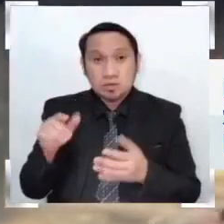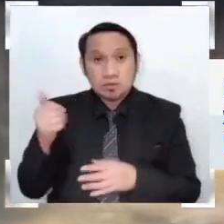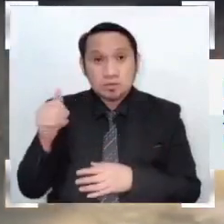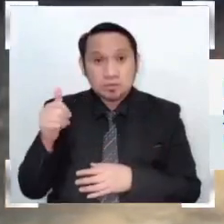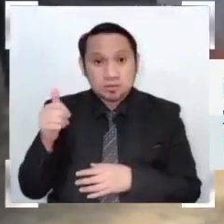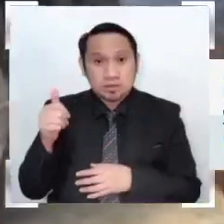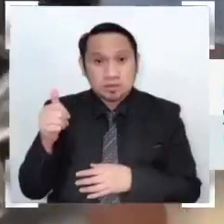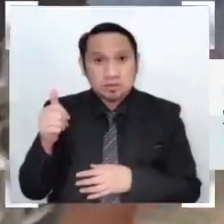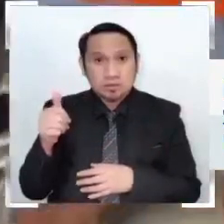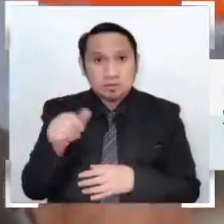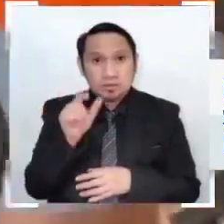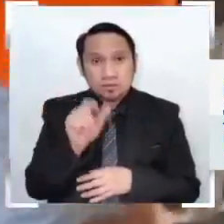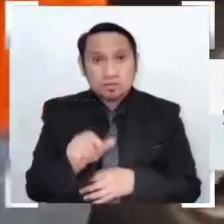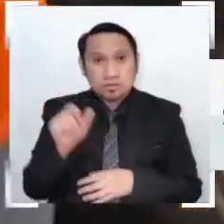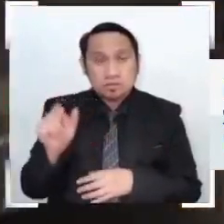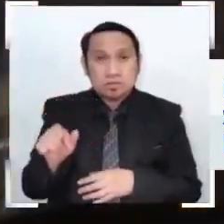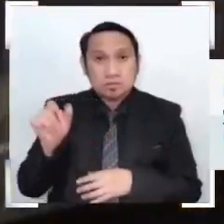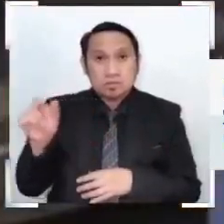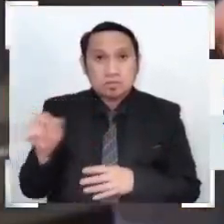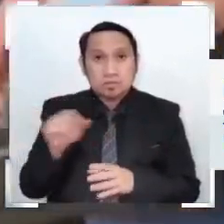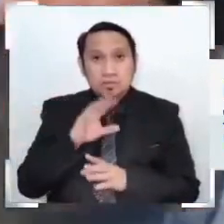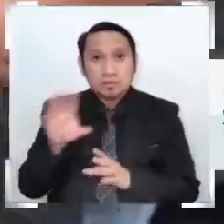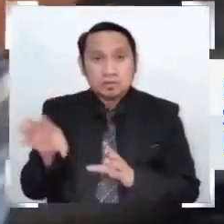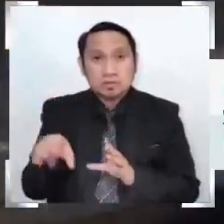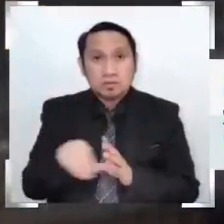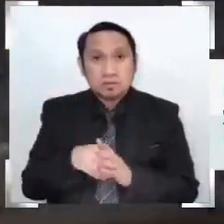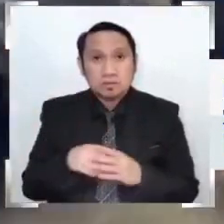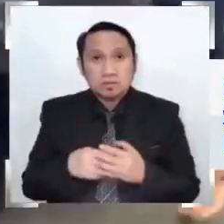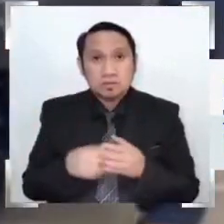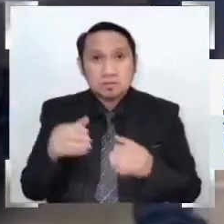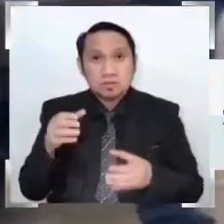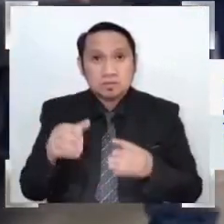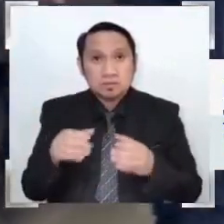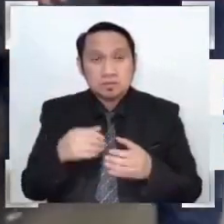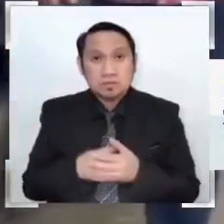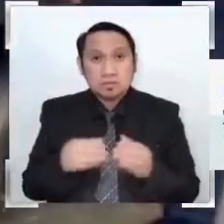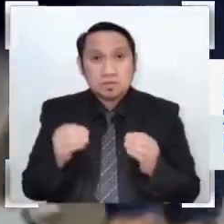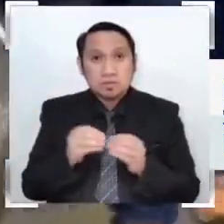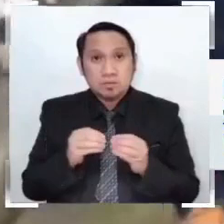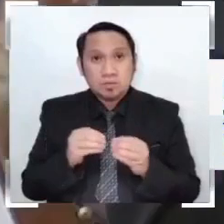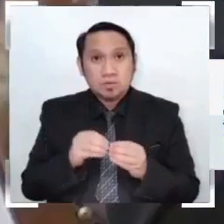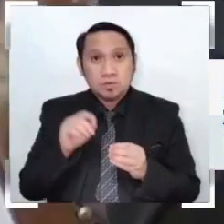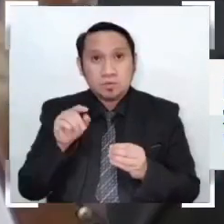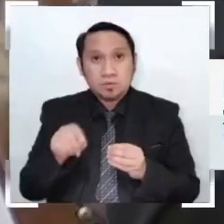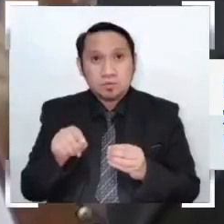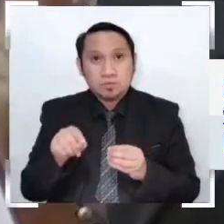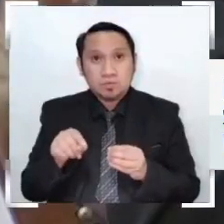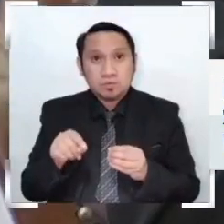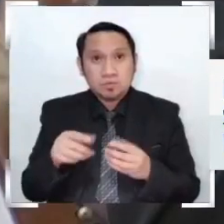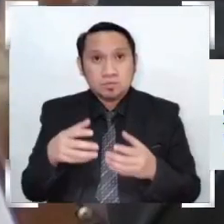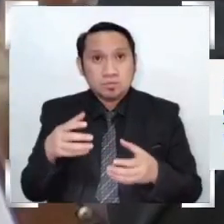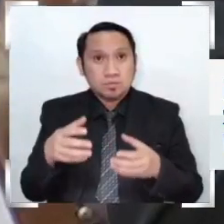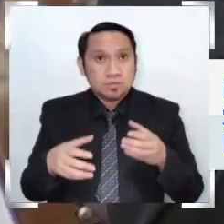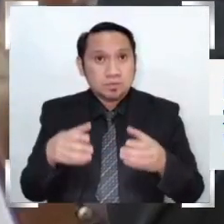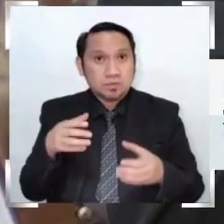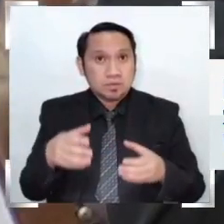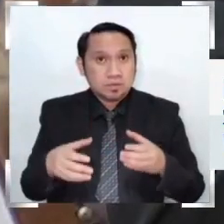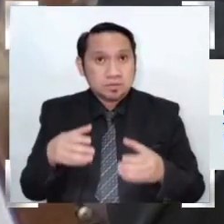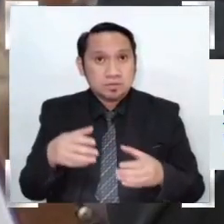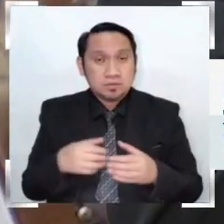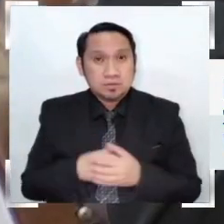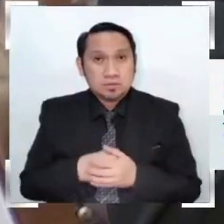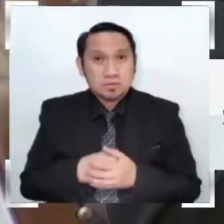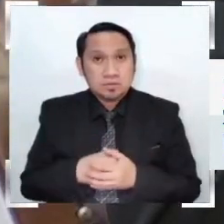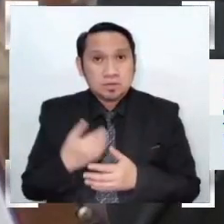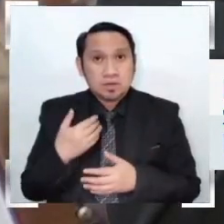NBI na may kinilaman sa June Villamor at Percy Lapid case para mas mapalakas ang kanilang kaso. We're talking about two deaths already. We're not just talking